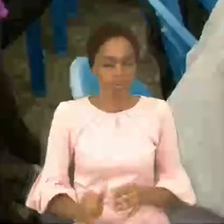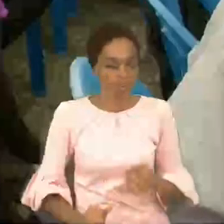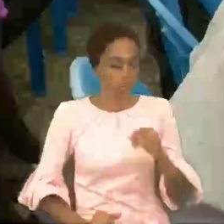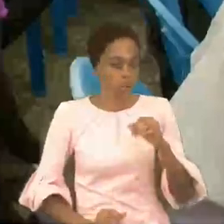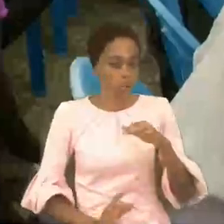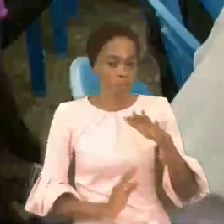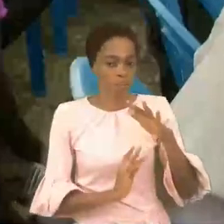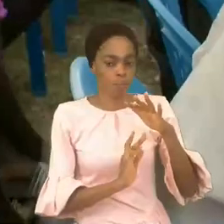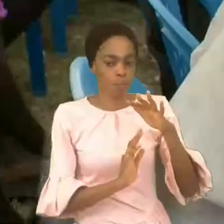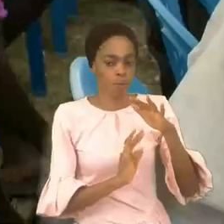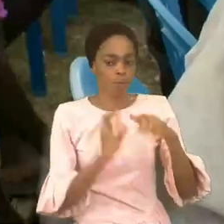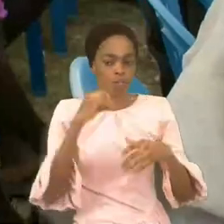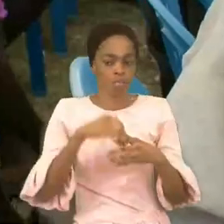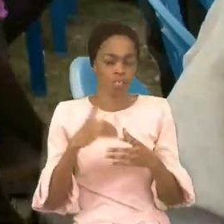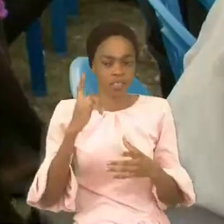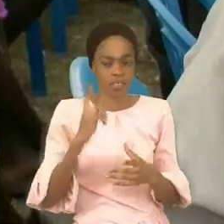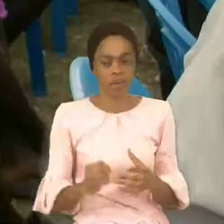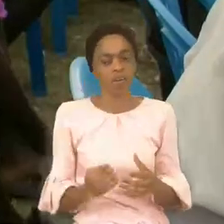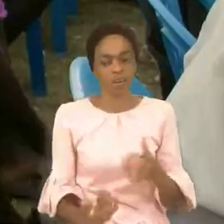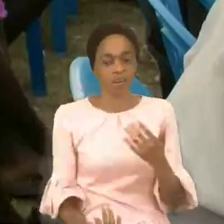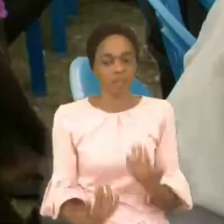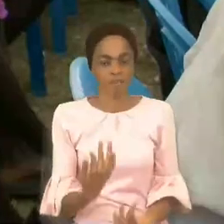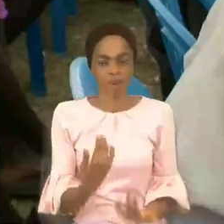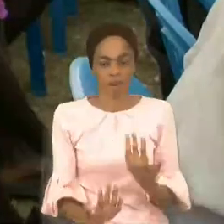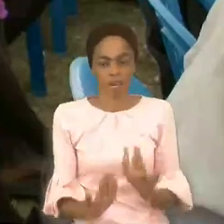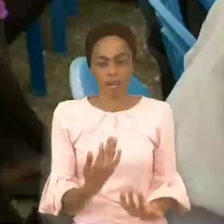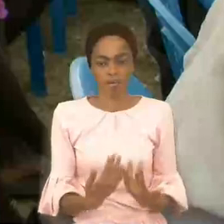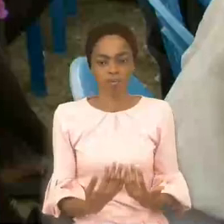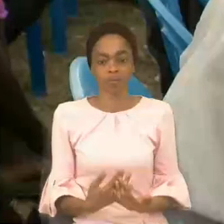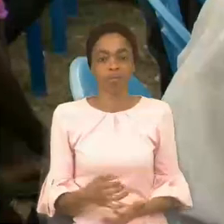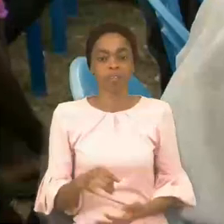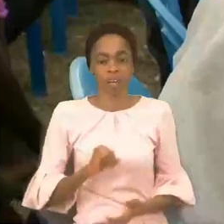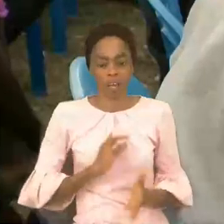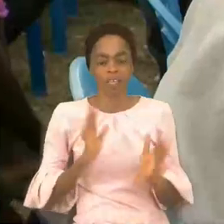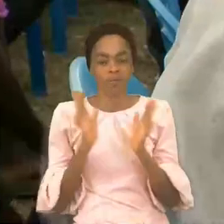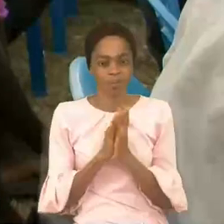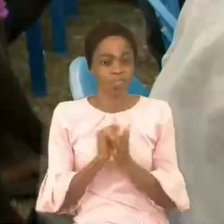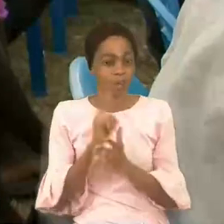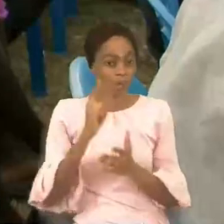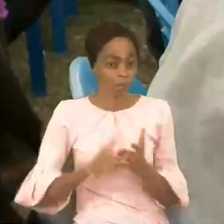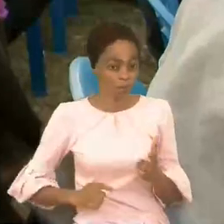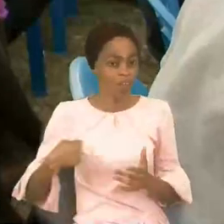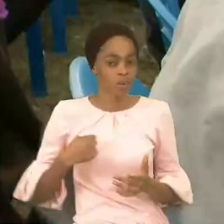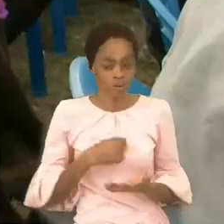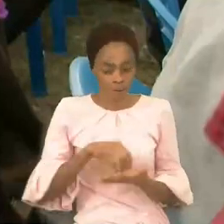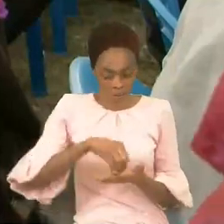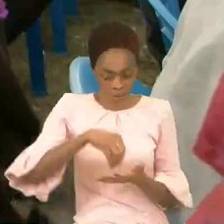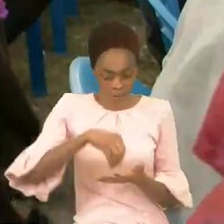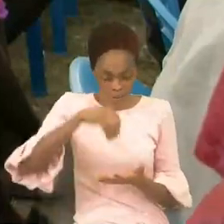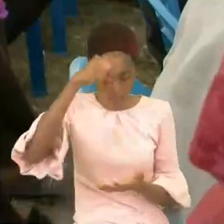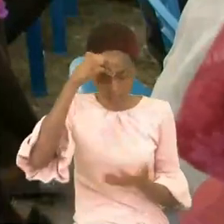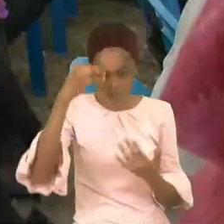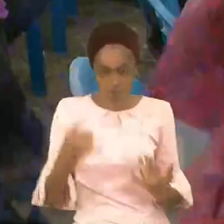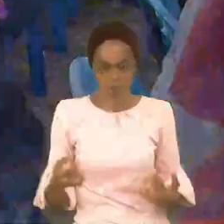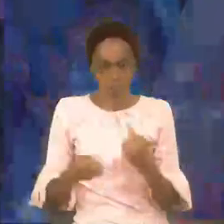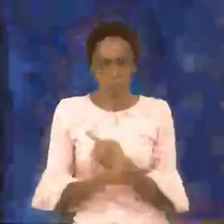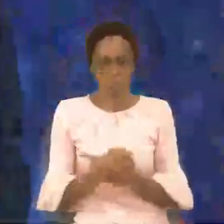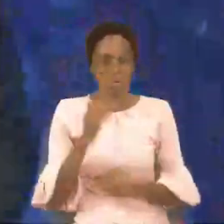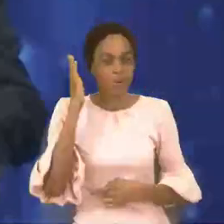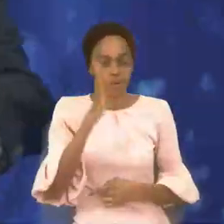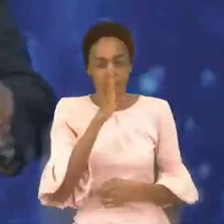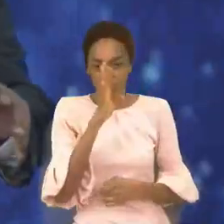qui ne sont pas consumés dans la fournaise ardente. Ce que nous apprenons aujourd'hui, Je prie